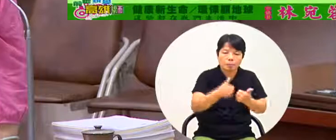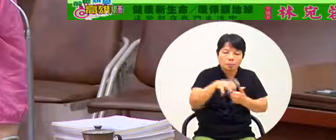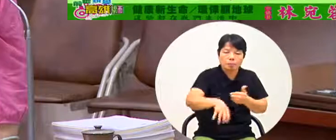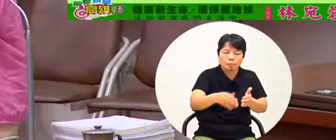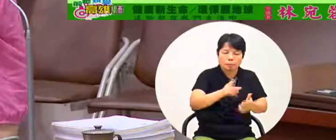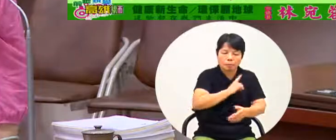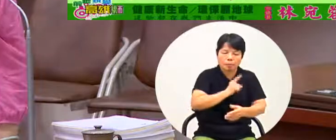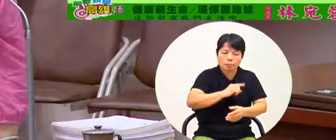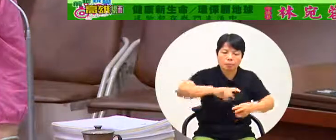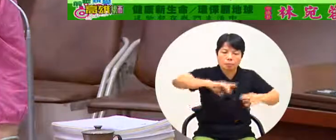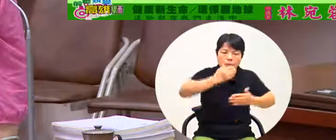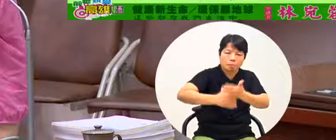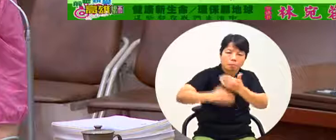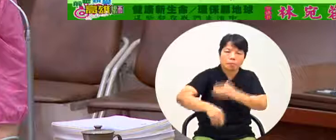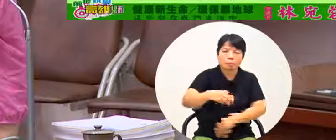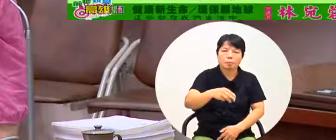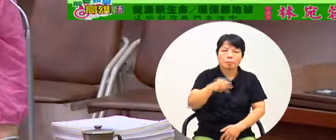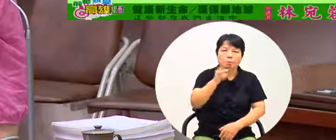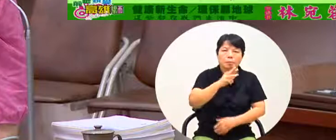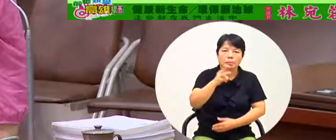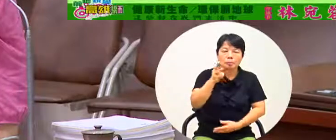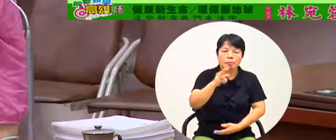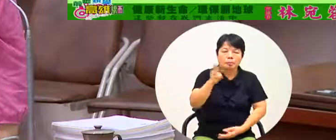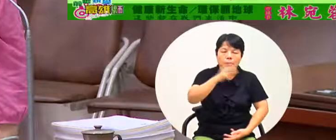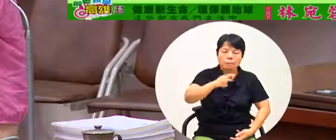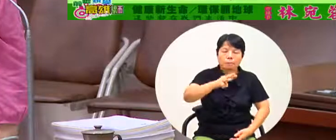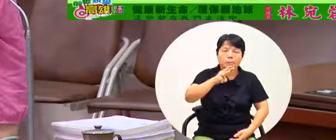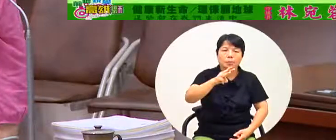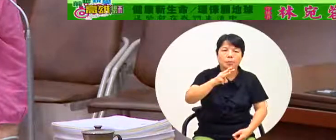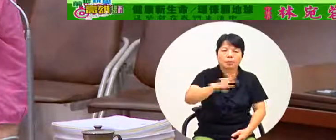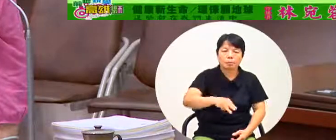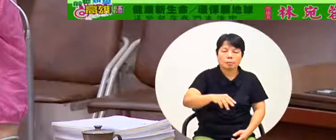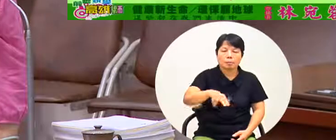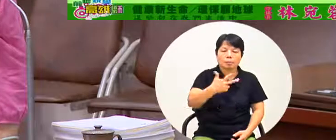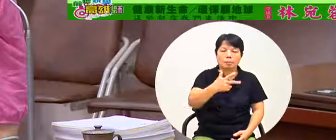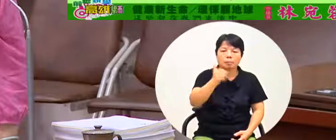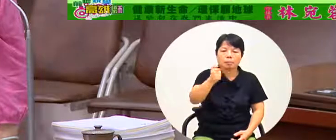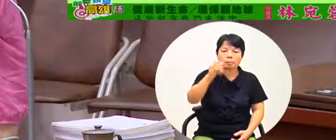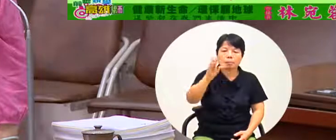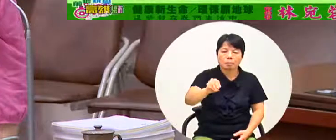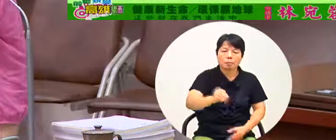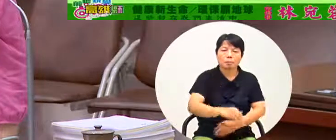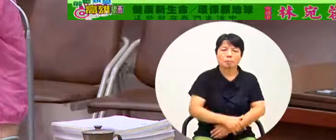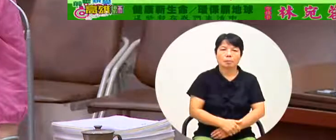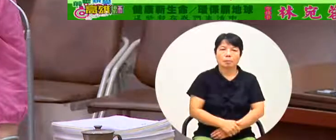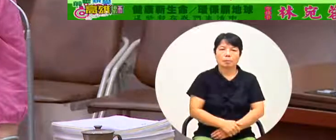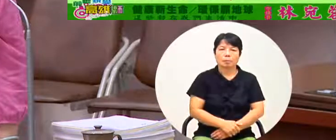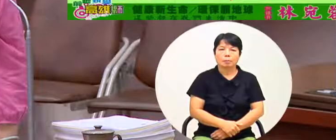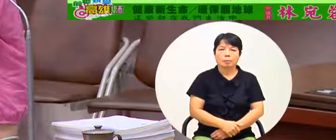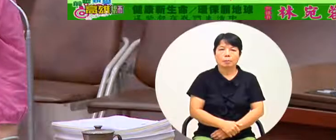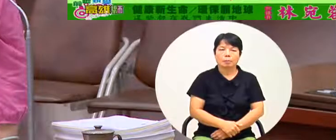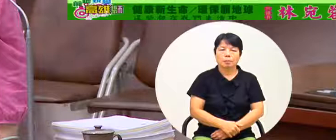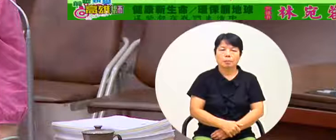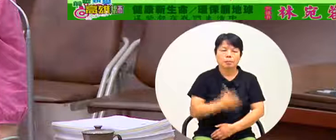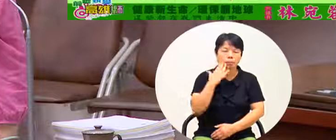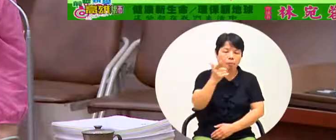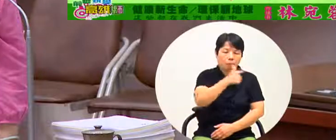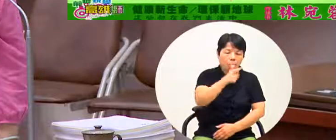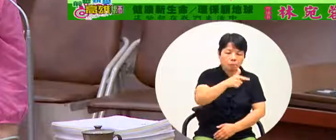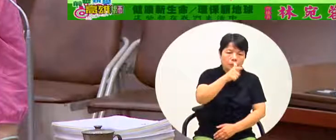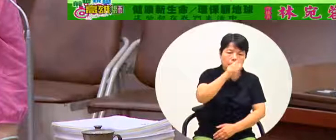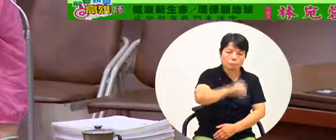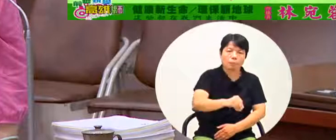来是6000万，你们就调整三七五零，那6000万被删到